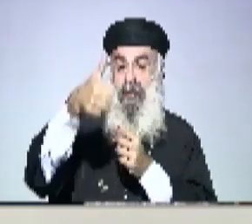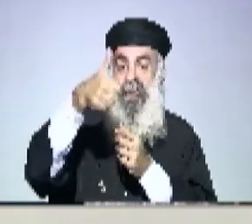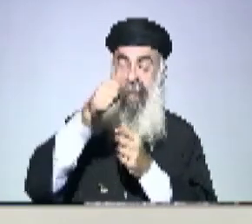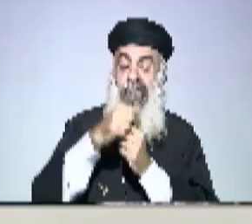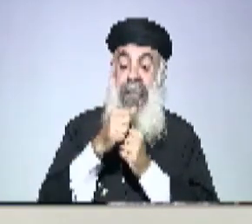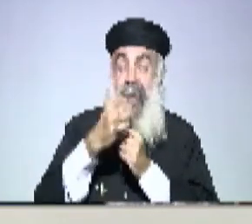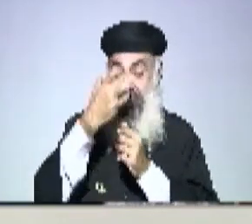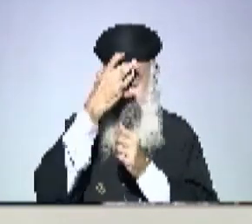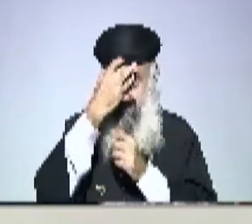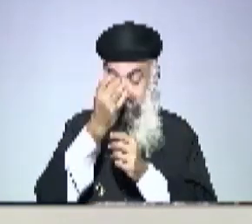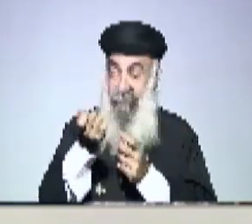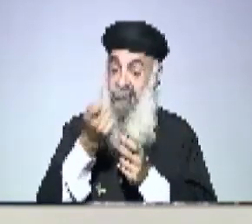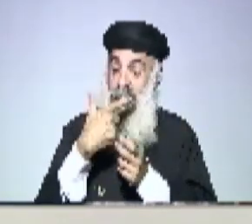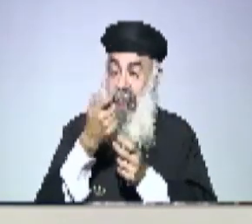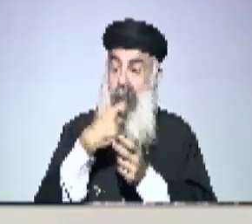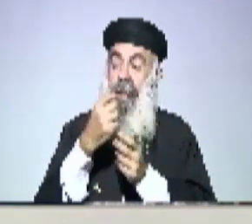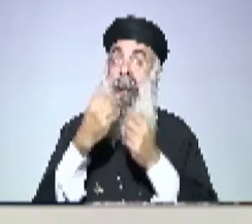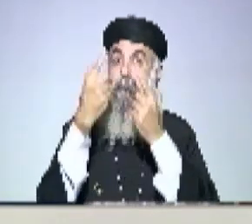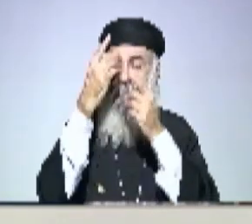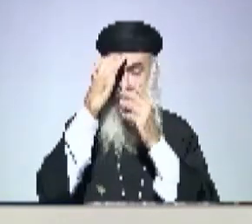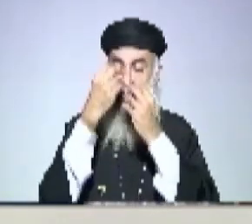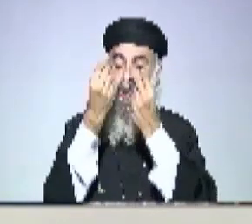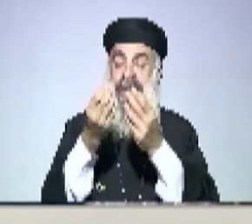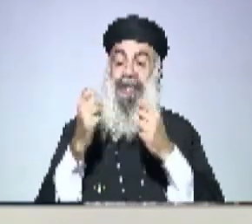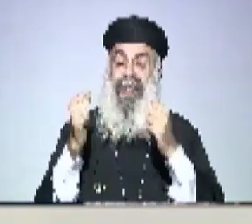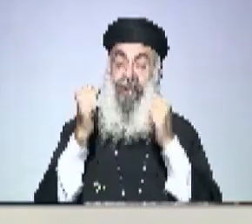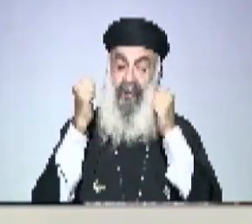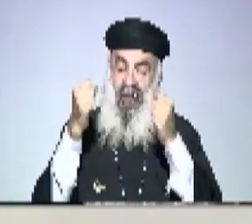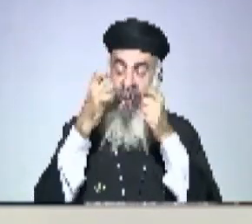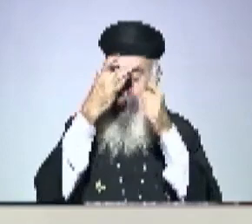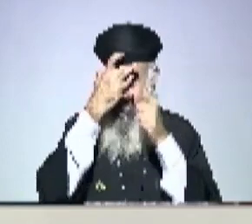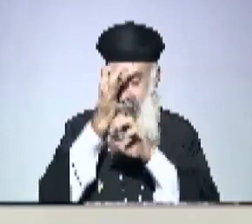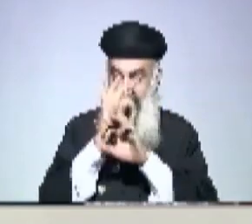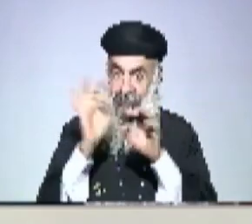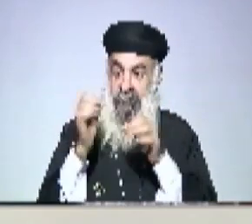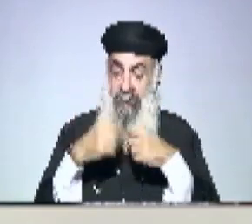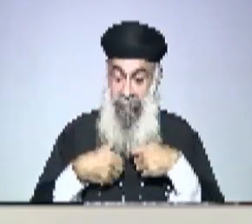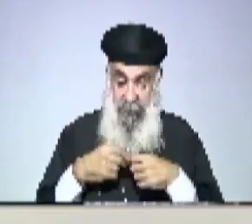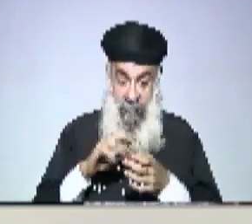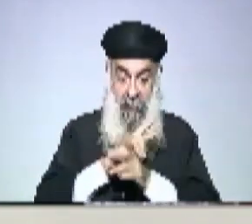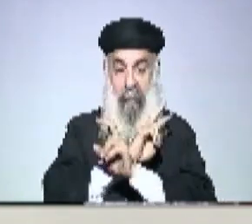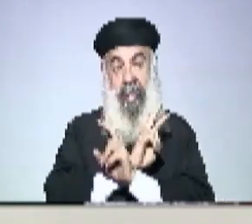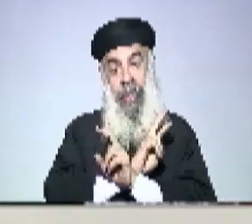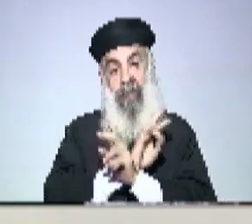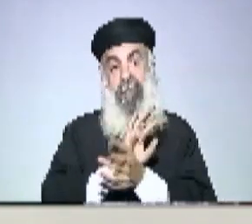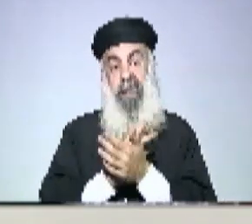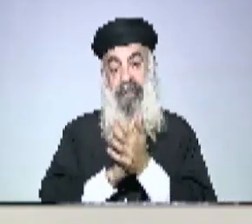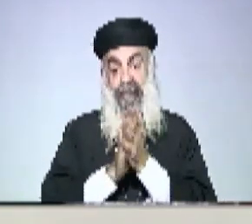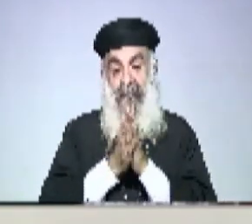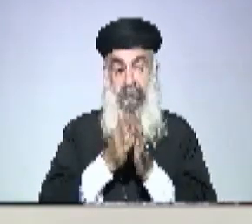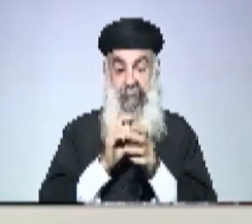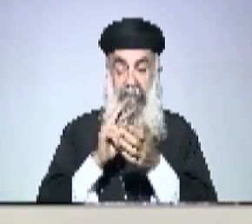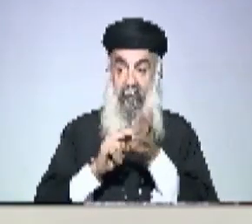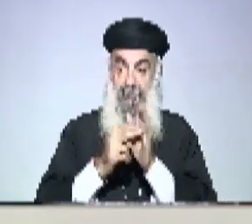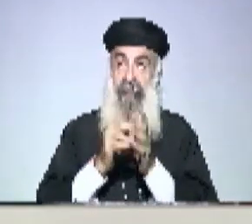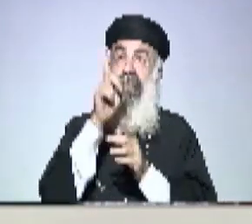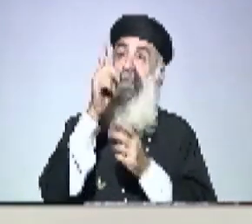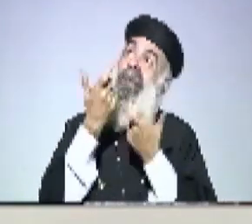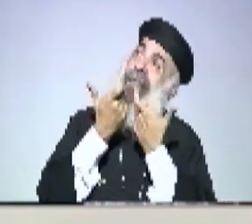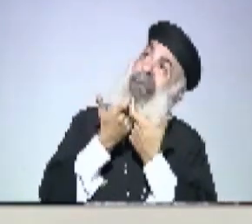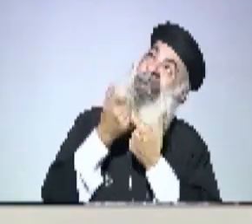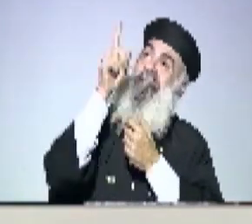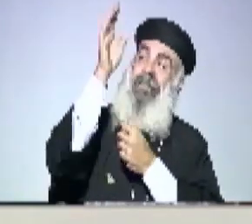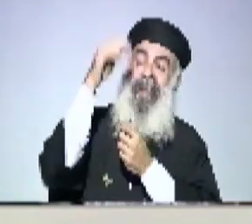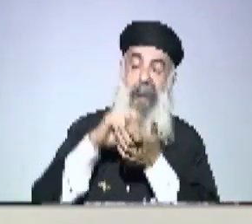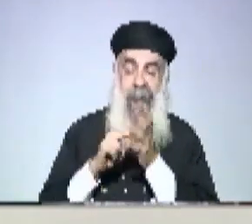المريض اللي بيتعالج ربنا بيشف لكن انا ماعملش الجزء بتاعي واستنى ربنا يعمل كل